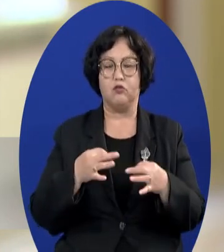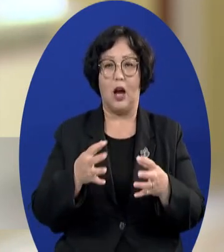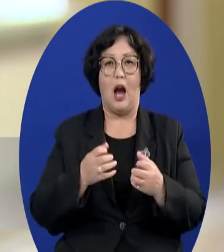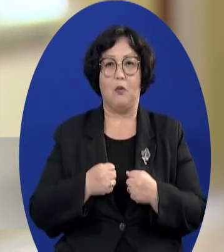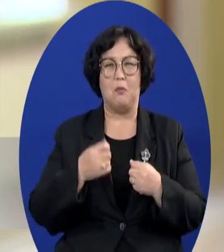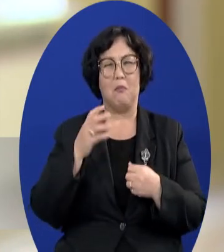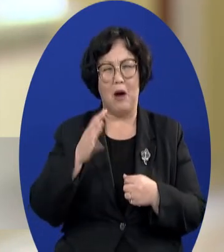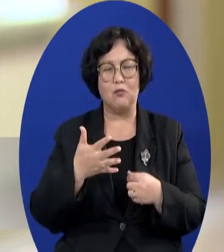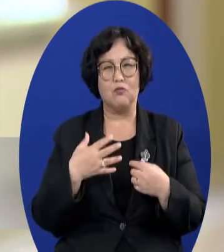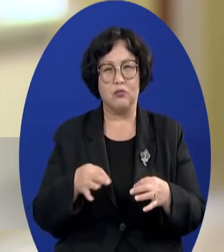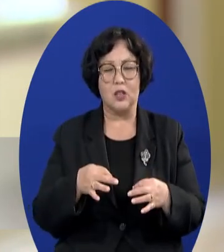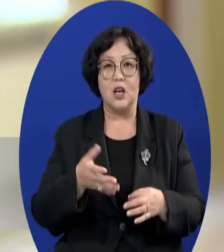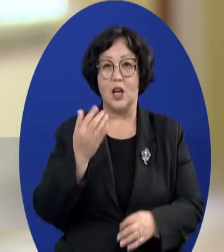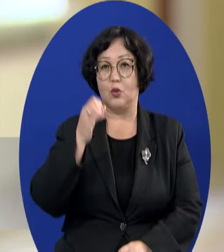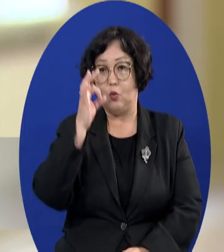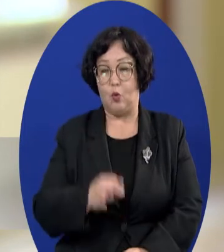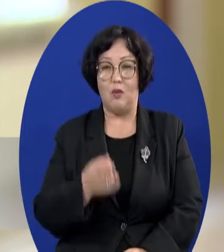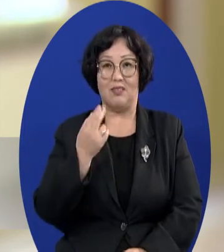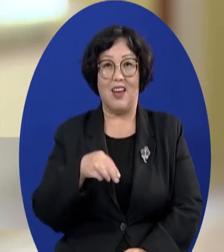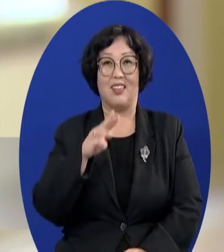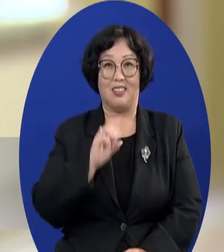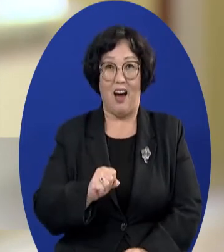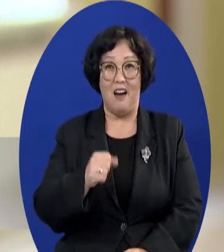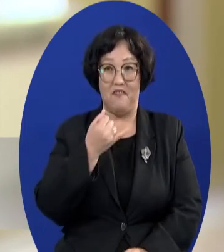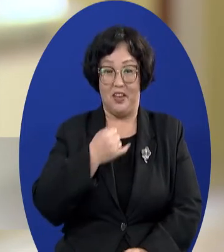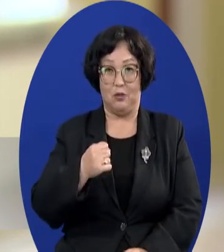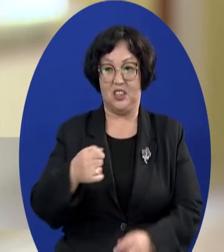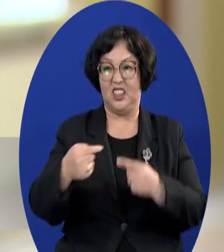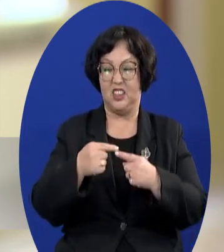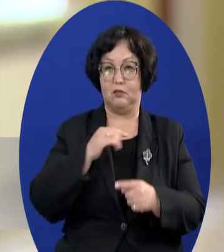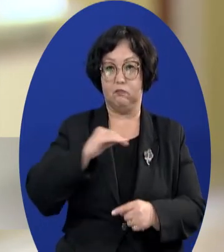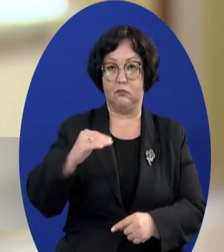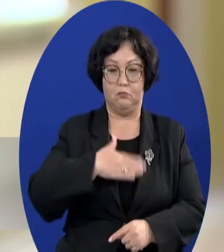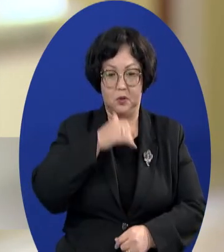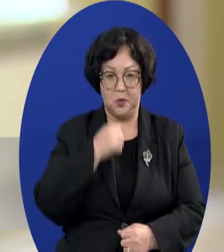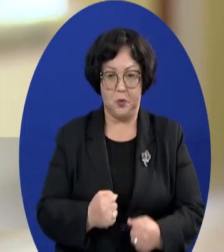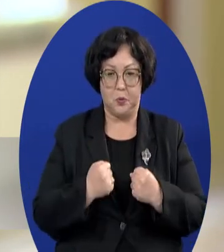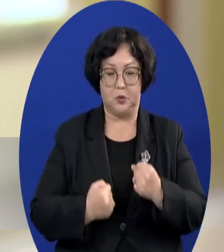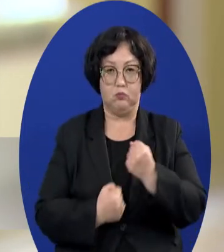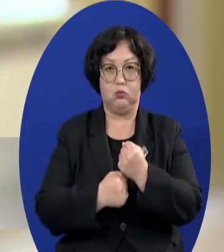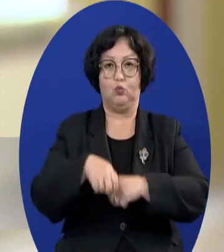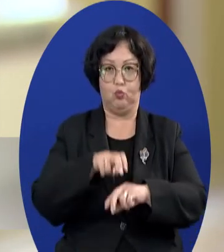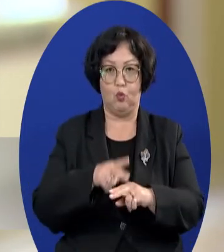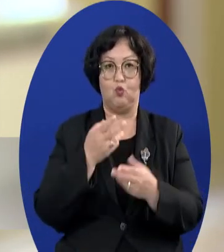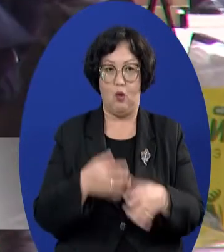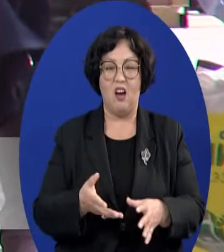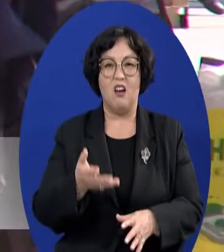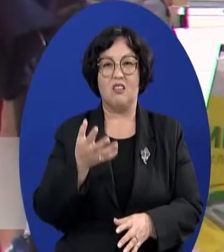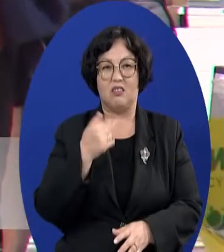яг дельтагийн эсрэг одоо байгалийн ийм дархлаатай болсон бэ гэдэг энэ асуулт бол тодорхойгүй байгаад байгаа юм